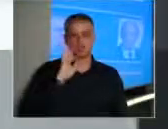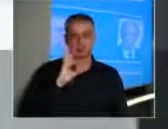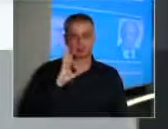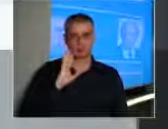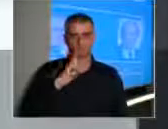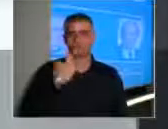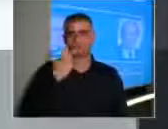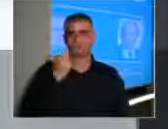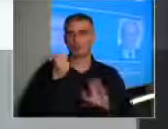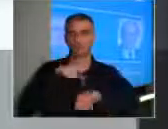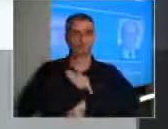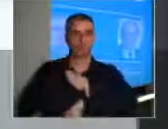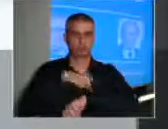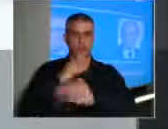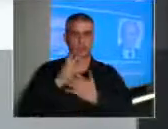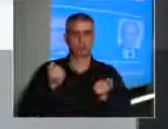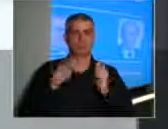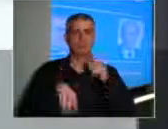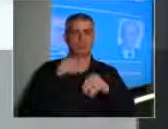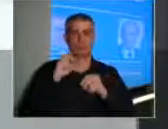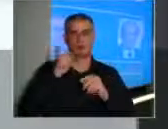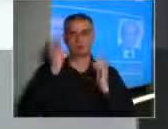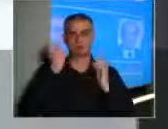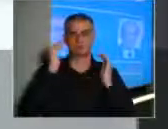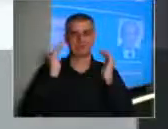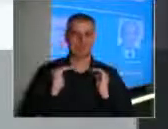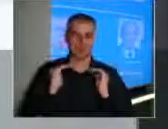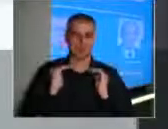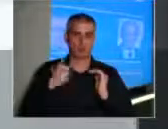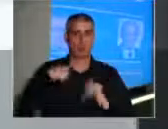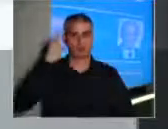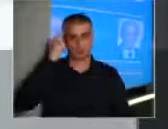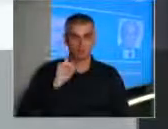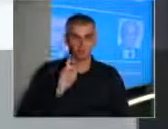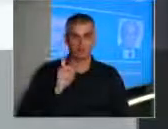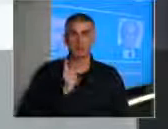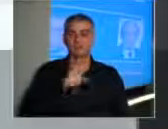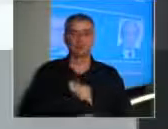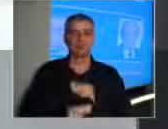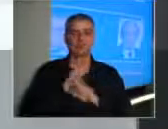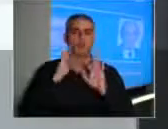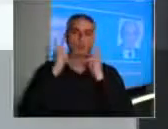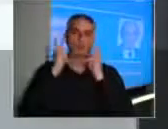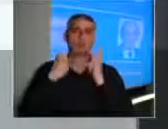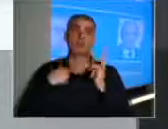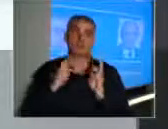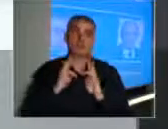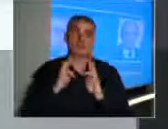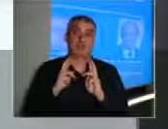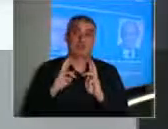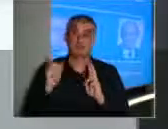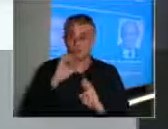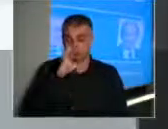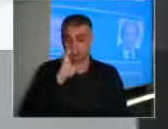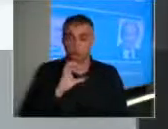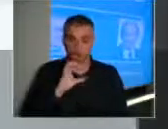ככה 36 שעות לסגירת הקלפיות, או קצת פחות. אני חושב שאלה שעות מאוד קריטיות, ואני מקווה שכל מי